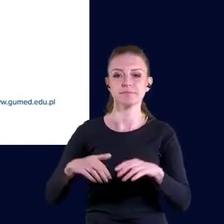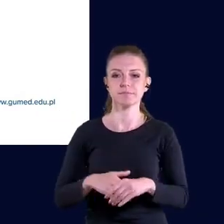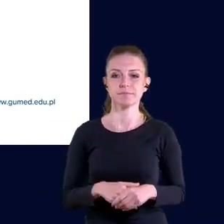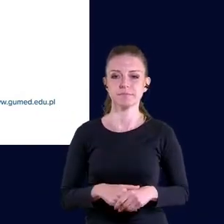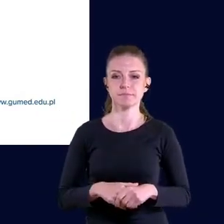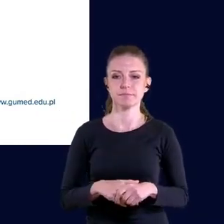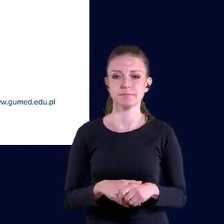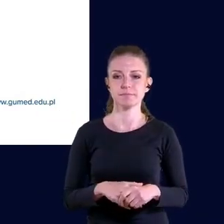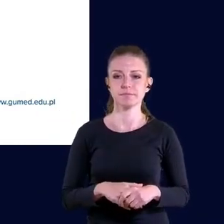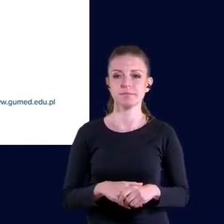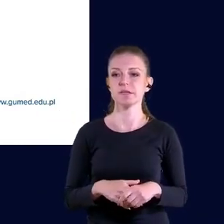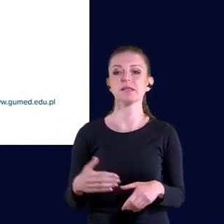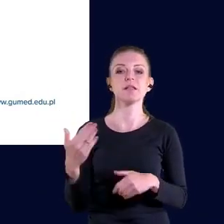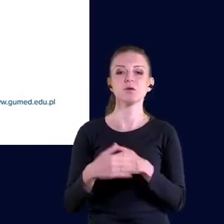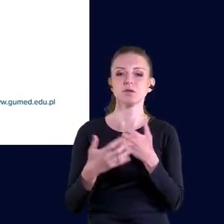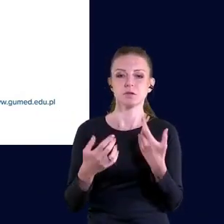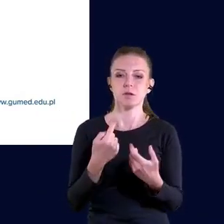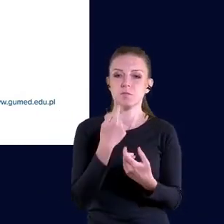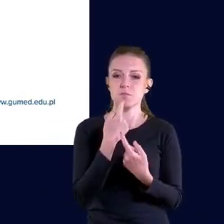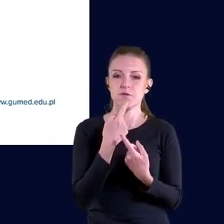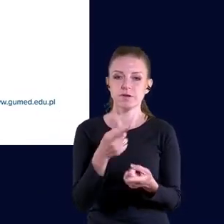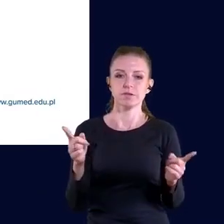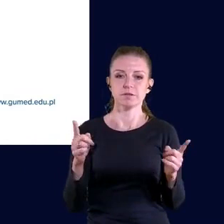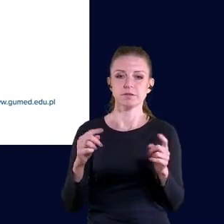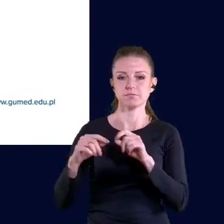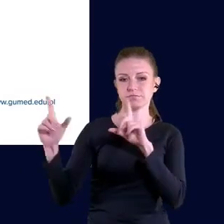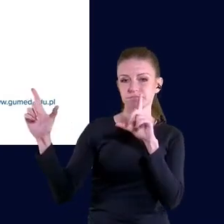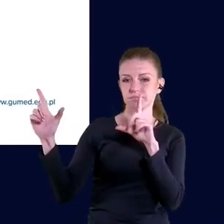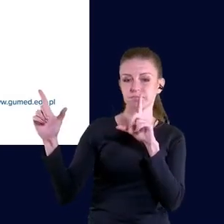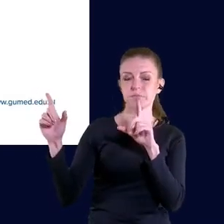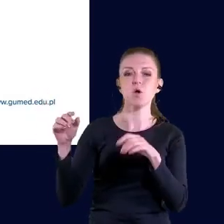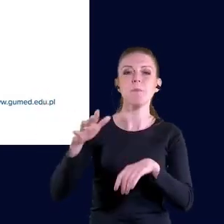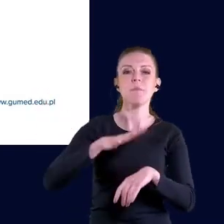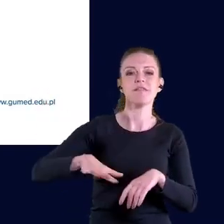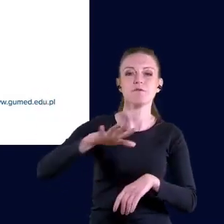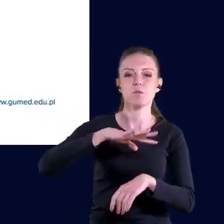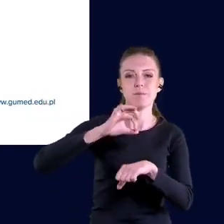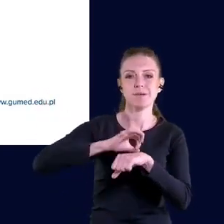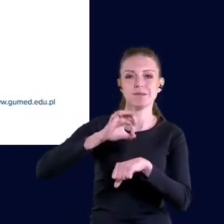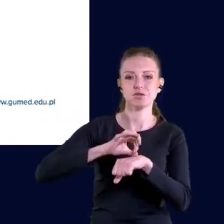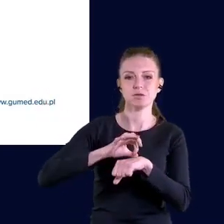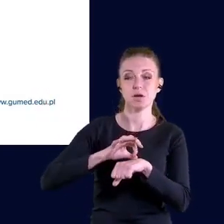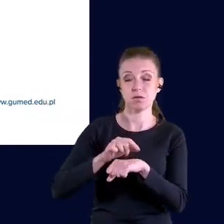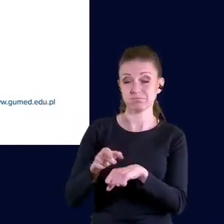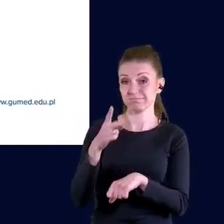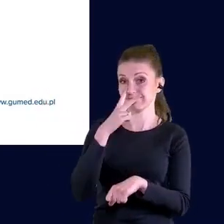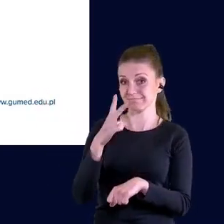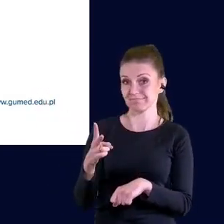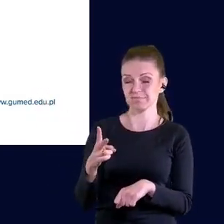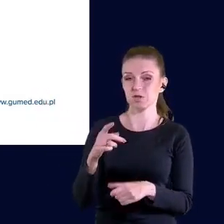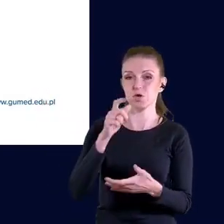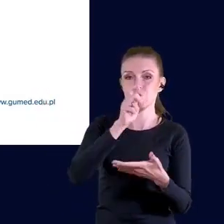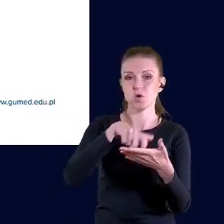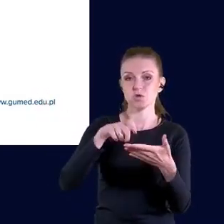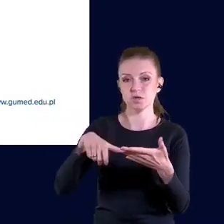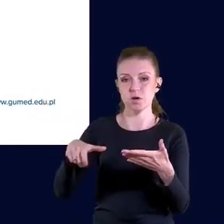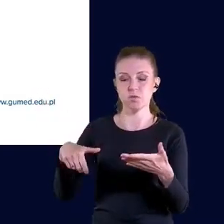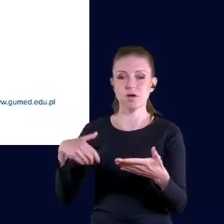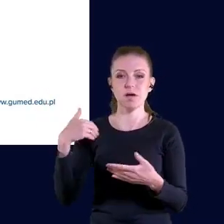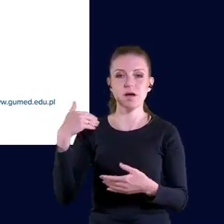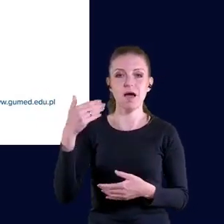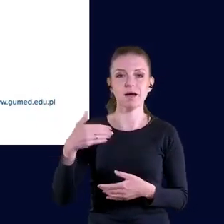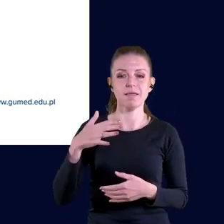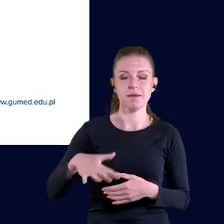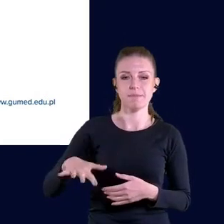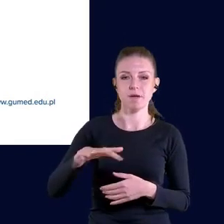na zakończenie Chciałam pokazać z platformy medycznej i tutaj widzą państwo właśnie te rozdziały są Akademii które